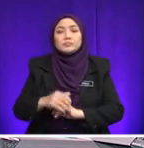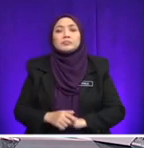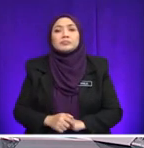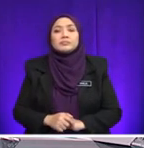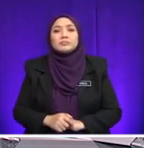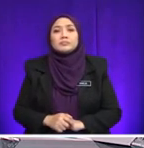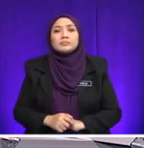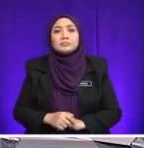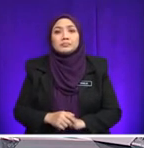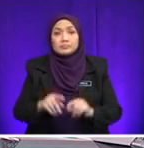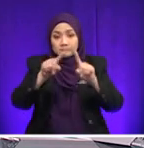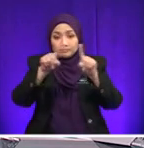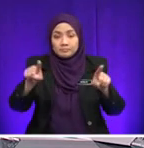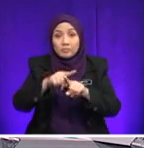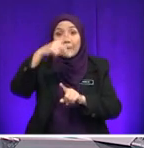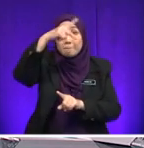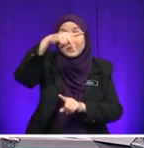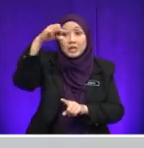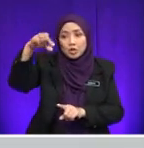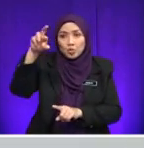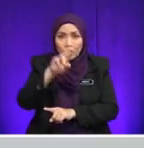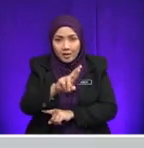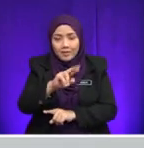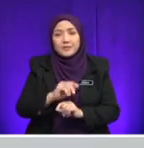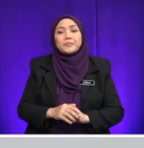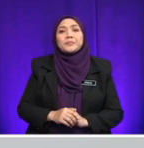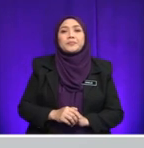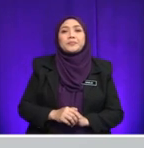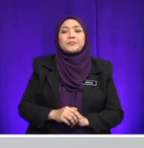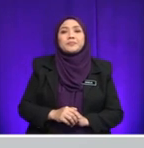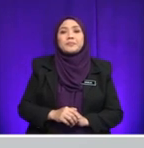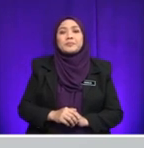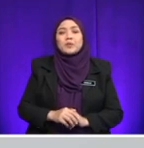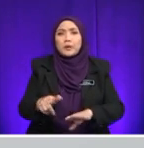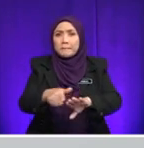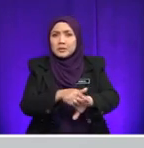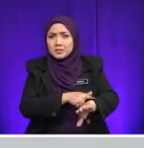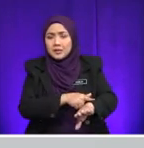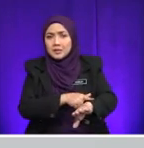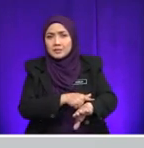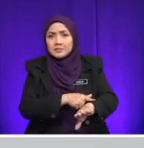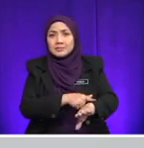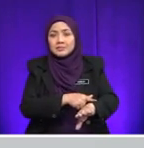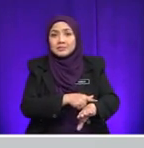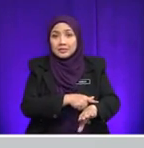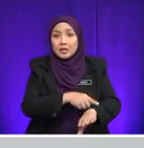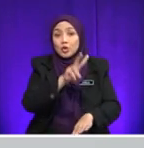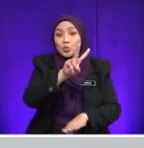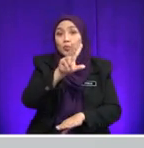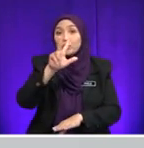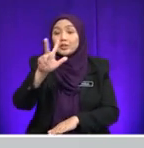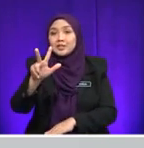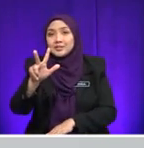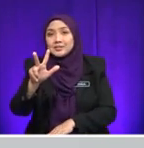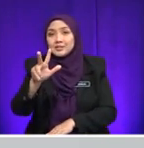segitiga PQR dan diberikan panjang sisi PQ 23 cm